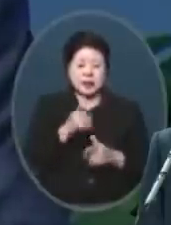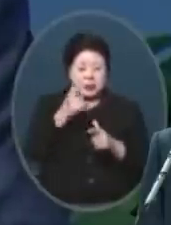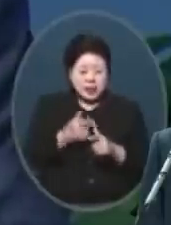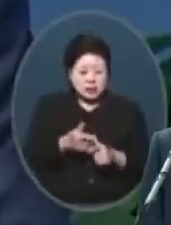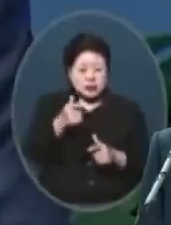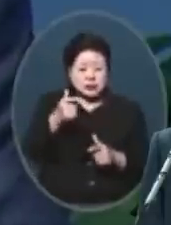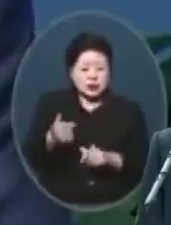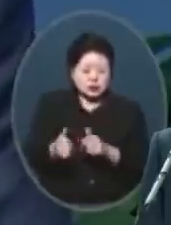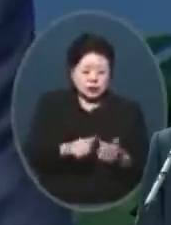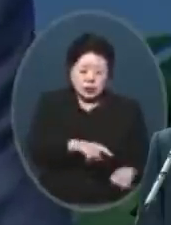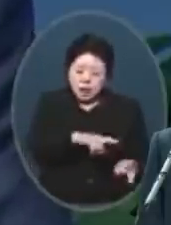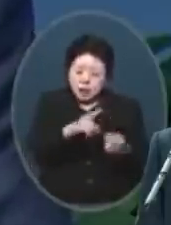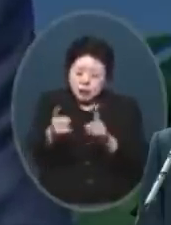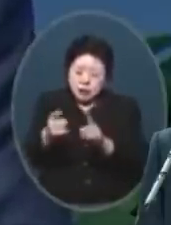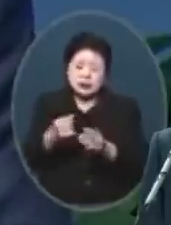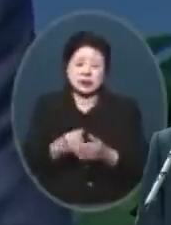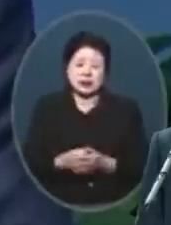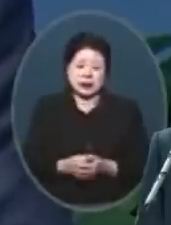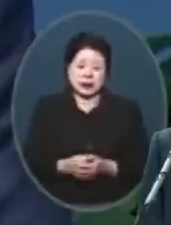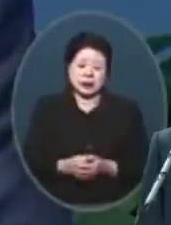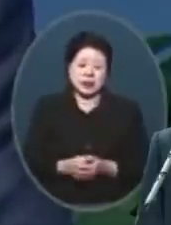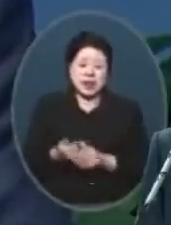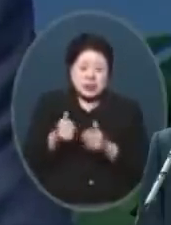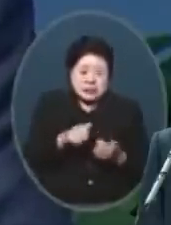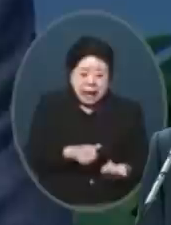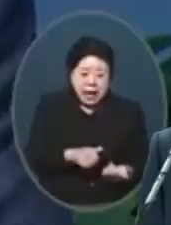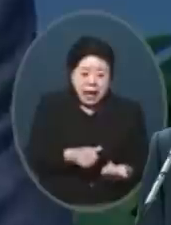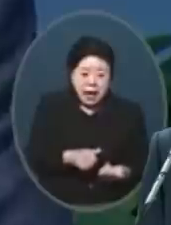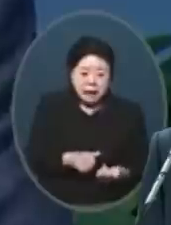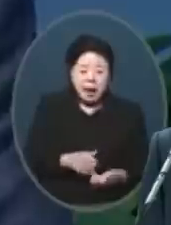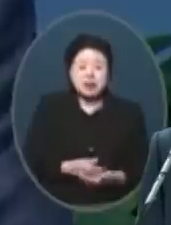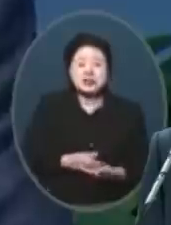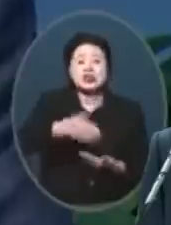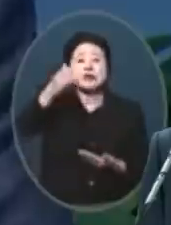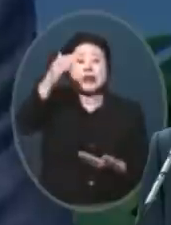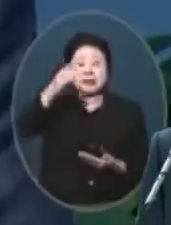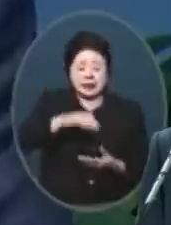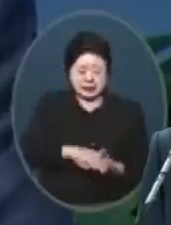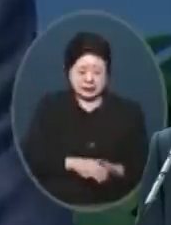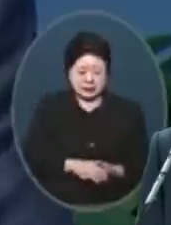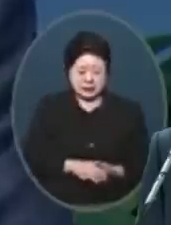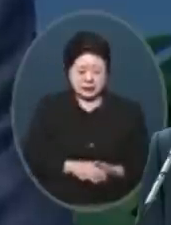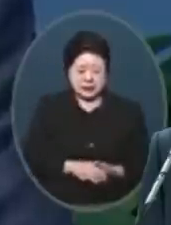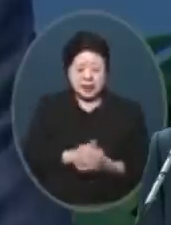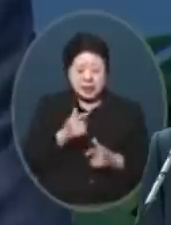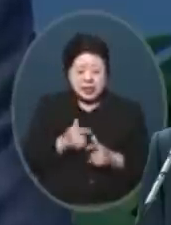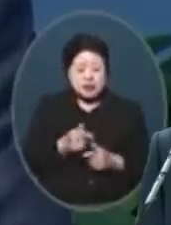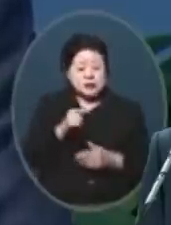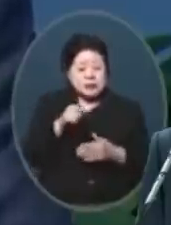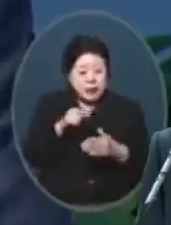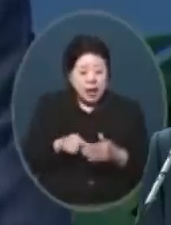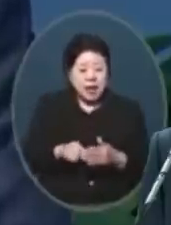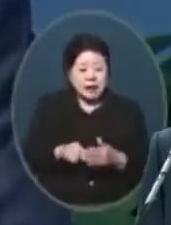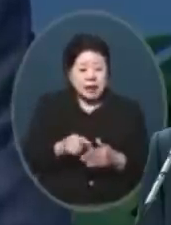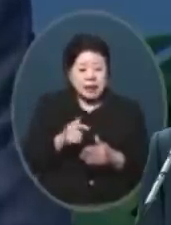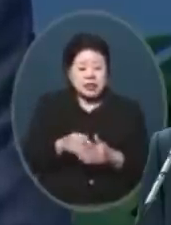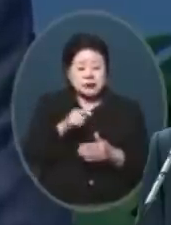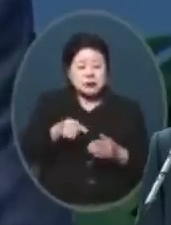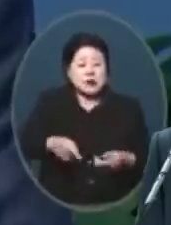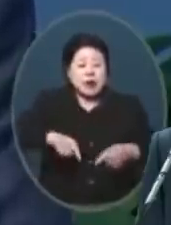예수님이 죽었다가 부활하심으로 사망을 철폐했으니 너가 예수님 안에, 예수님이 너